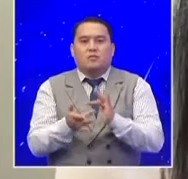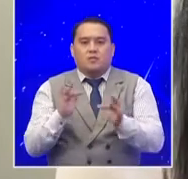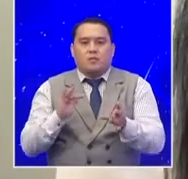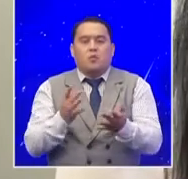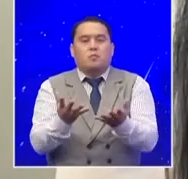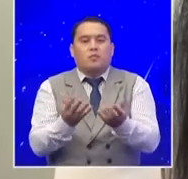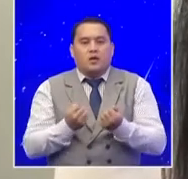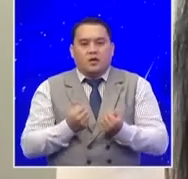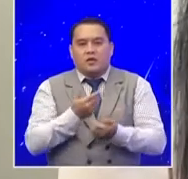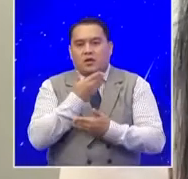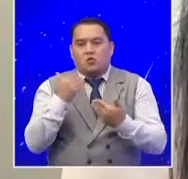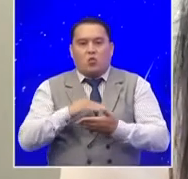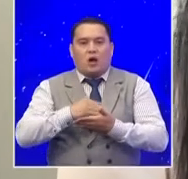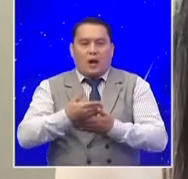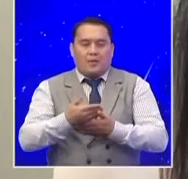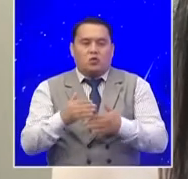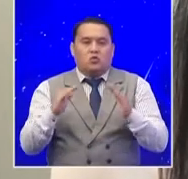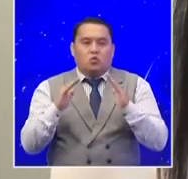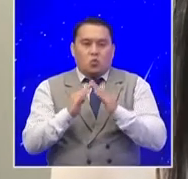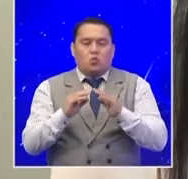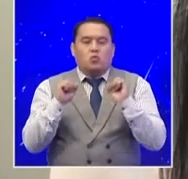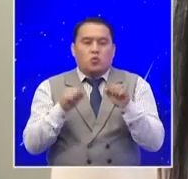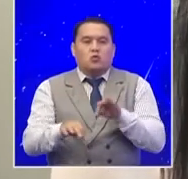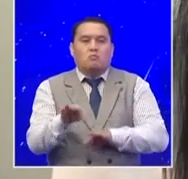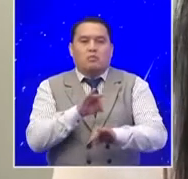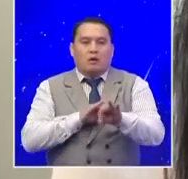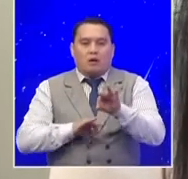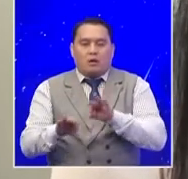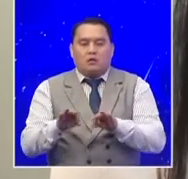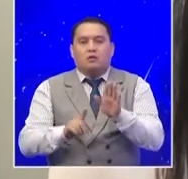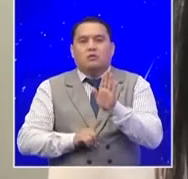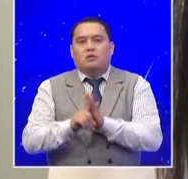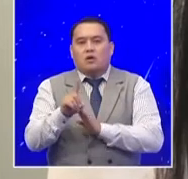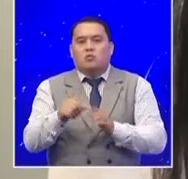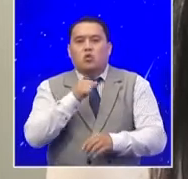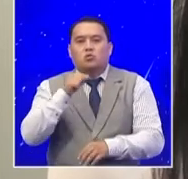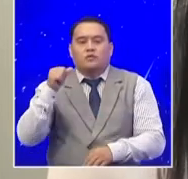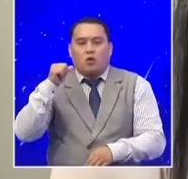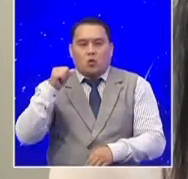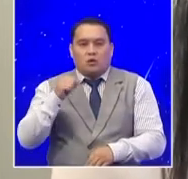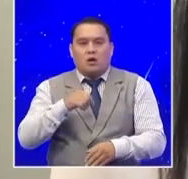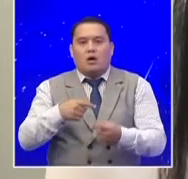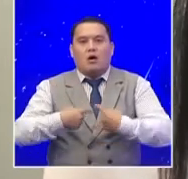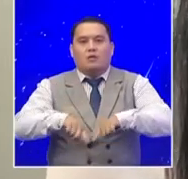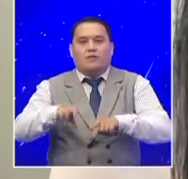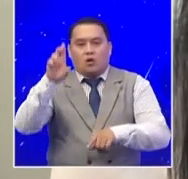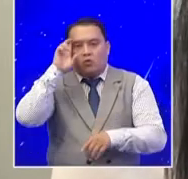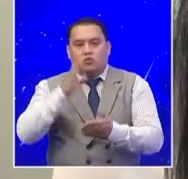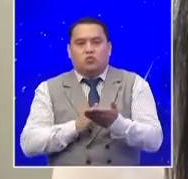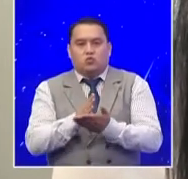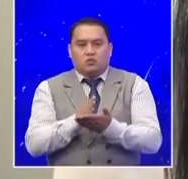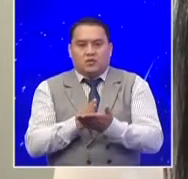тем, у кого дома нет компьютеров или ноутбуков. Проект онлайн-приемный запущен с конца прошлого года агентством государственной